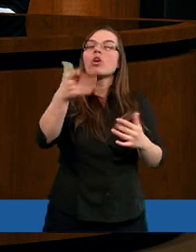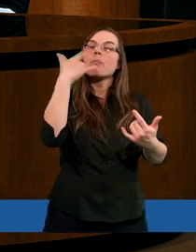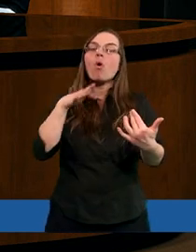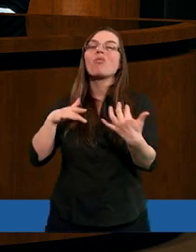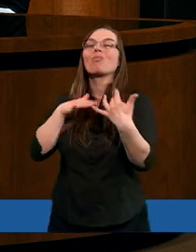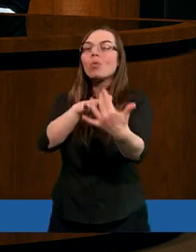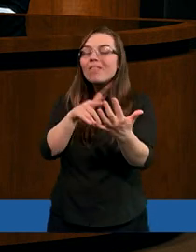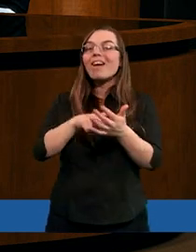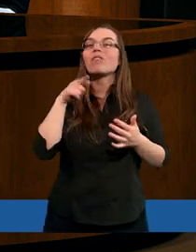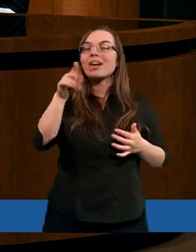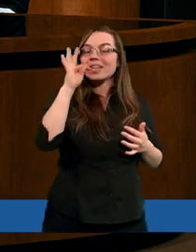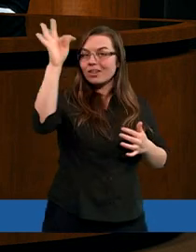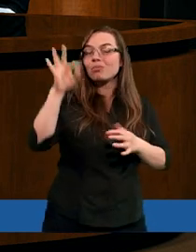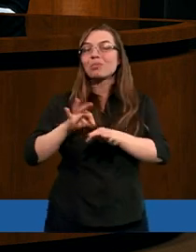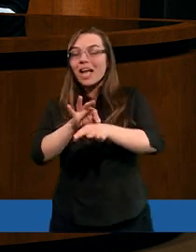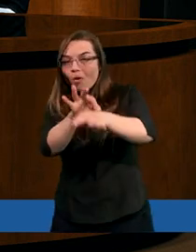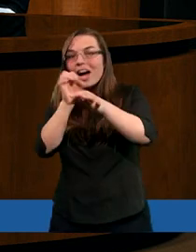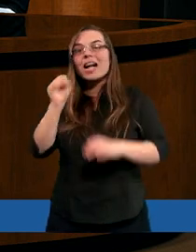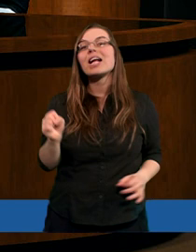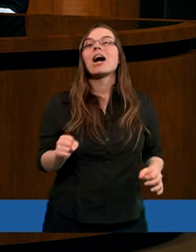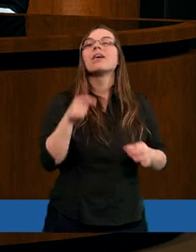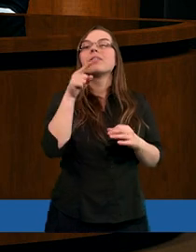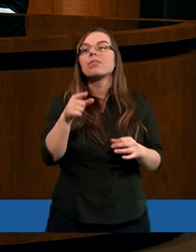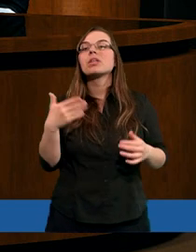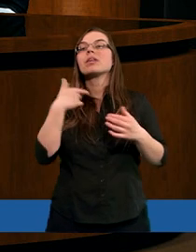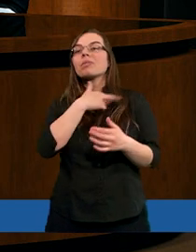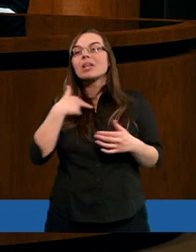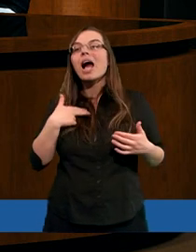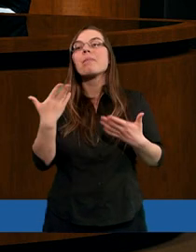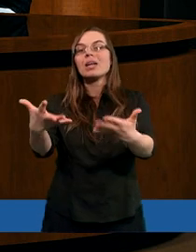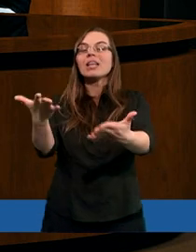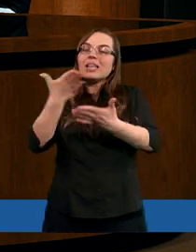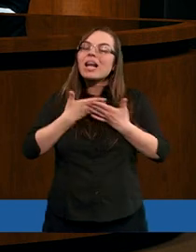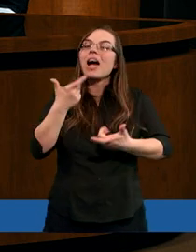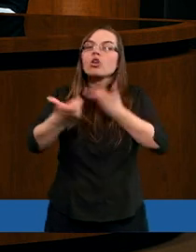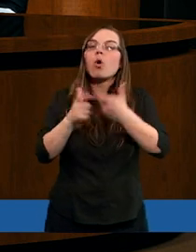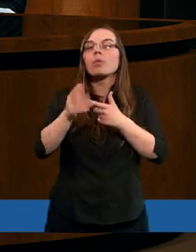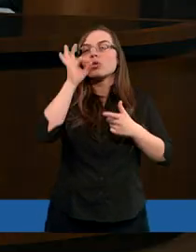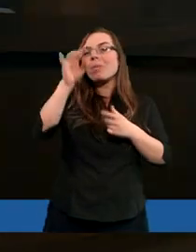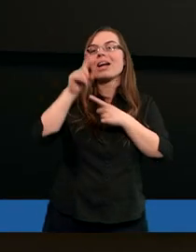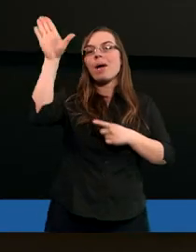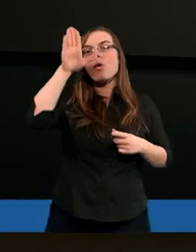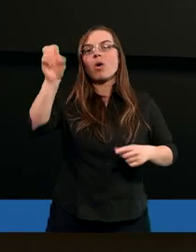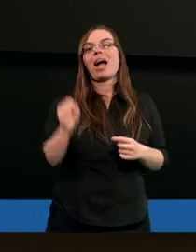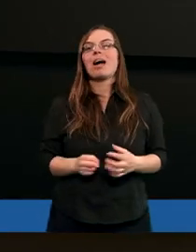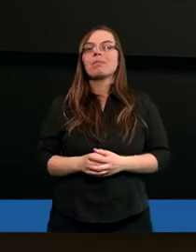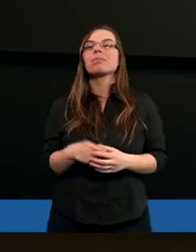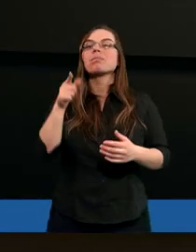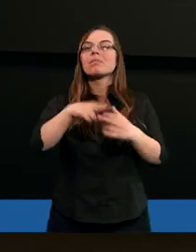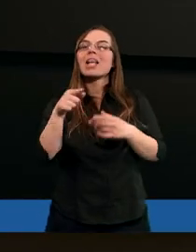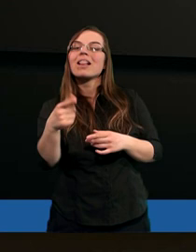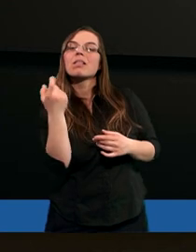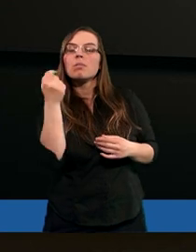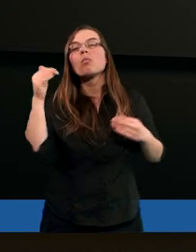wpływem Ducha Świętego, który kieruje Kościołem, no i nami, jeżeli jesteśmy podani Jemu do końca. Tu jeszcze na ten moment